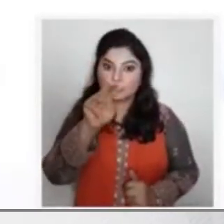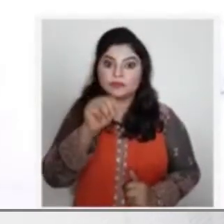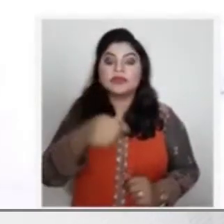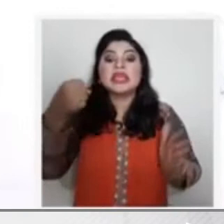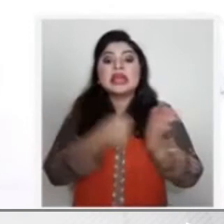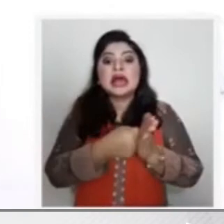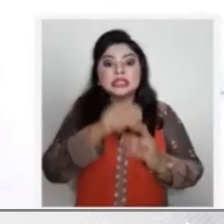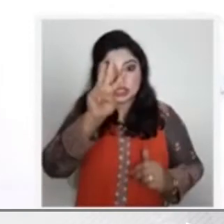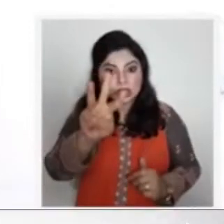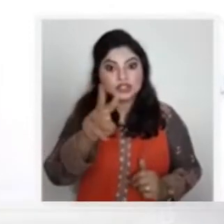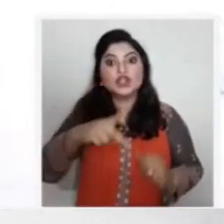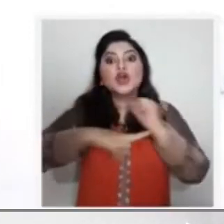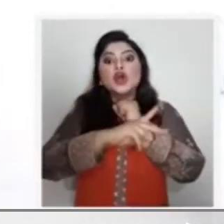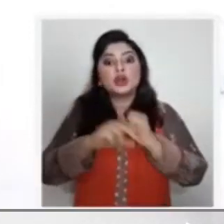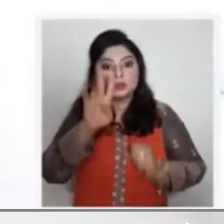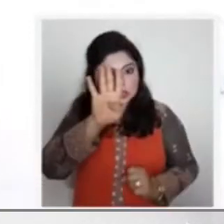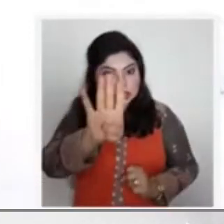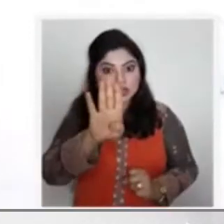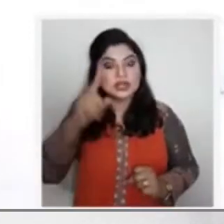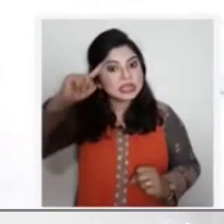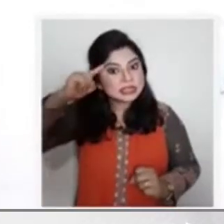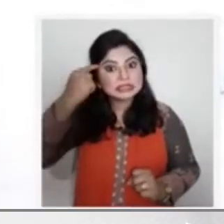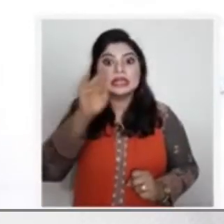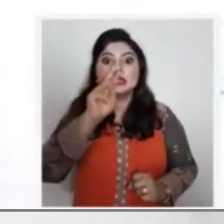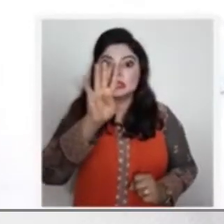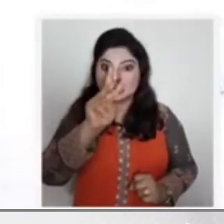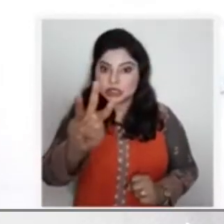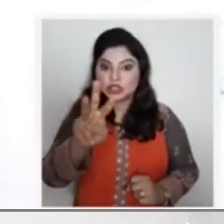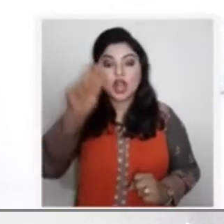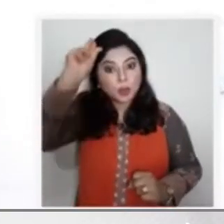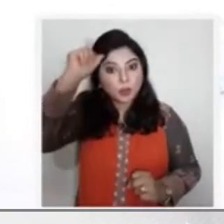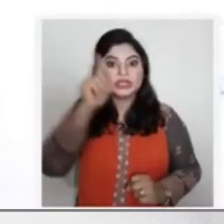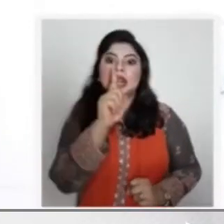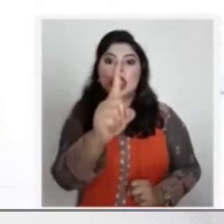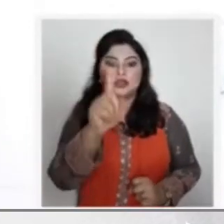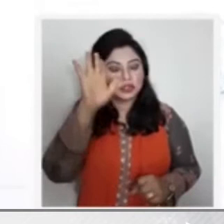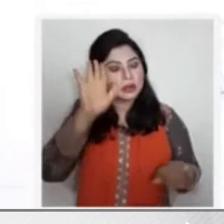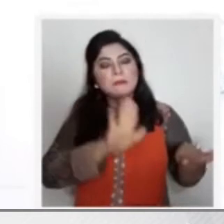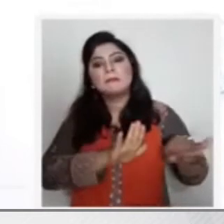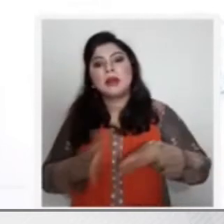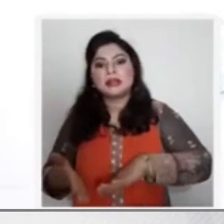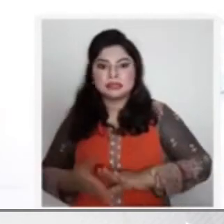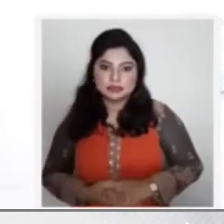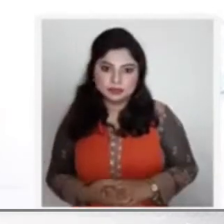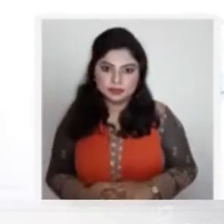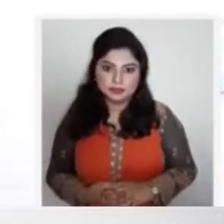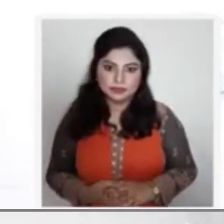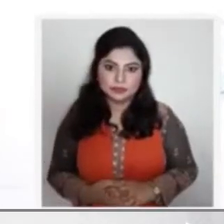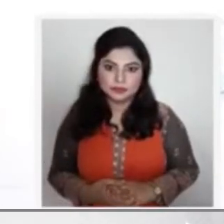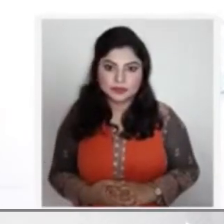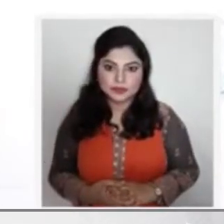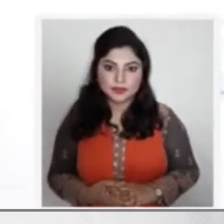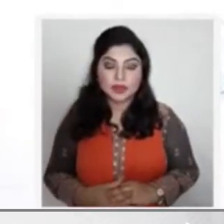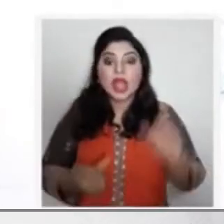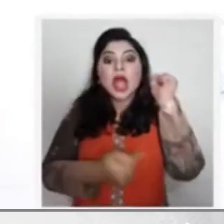বিভাগ ভিত্তিক ঢাকা বিভাগে ১৮ জন, চট্টগ্রাম বিভাগে ১০ জন, খুলনা বিভাগে ৩ জন, রাজশাহী বিভাগে ৩ জন, রংপুর বিভাগে ৪ জন, সিলেট বিভাগে